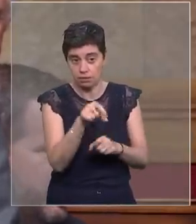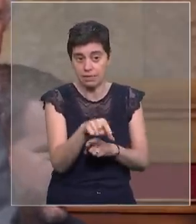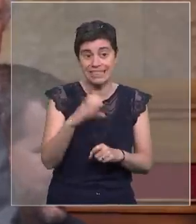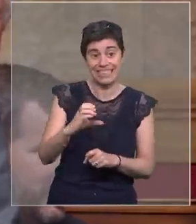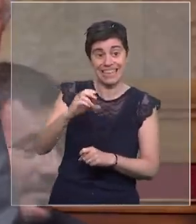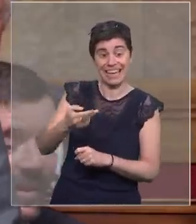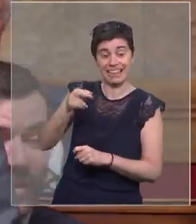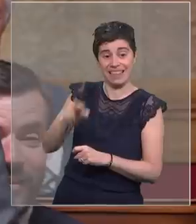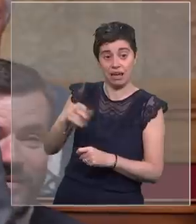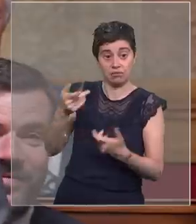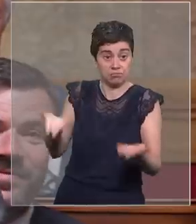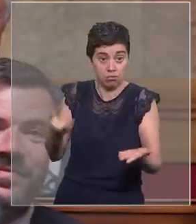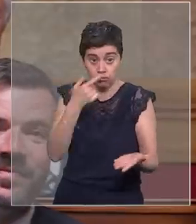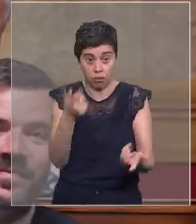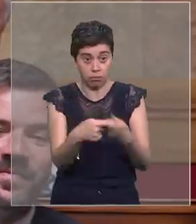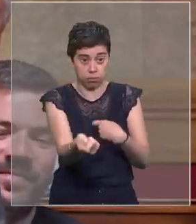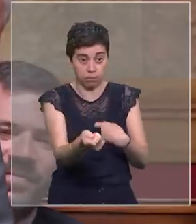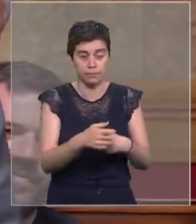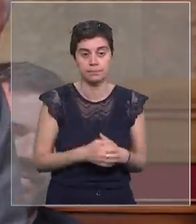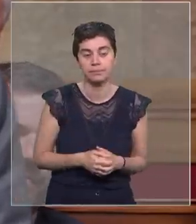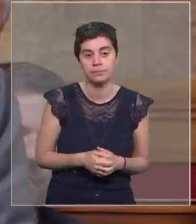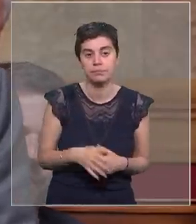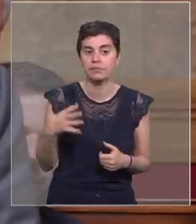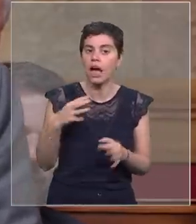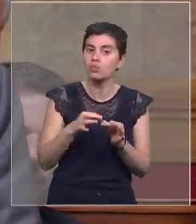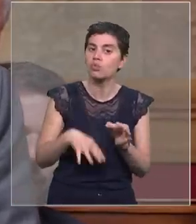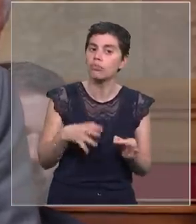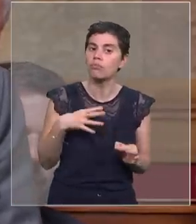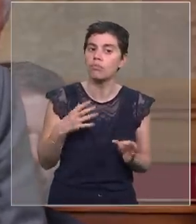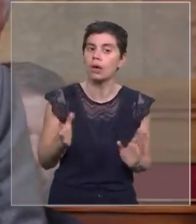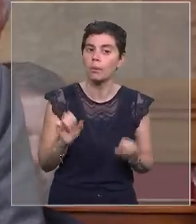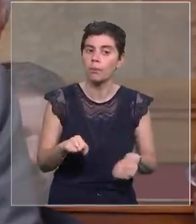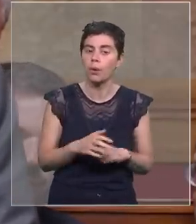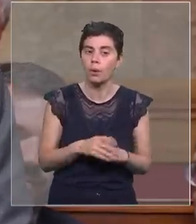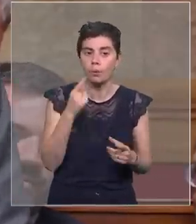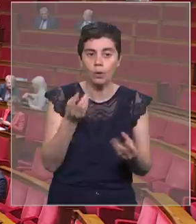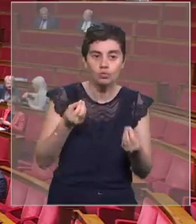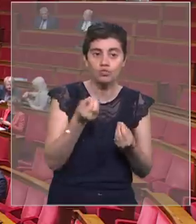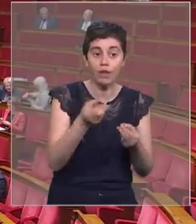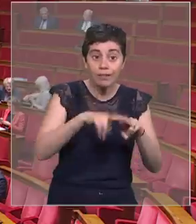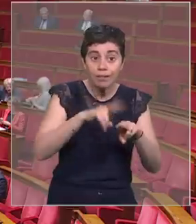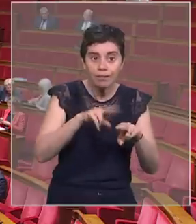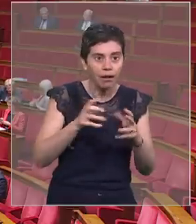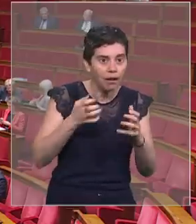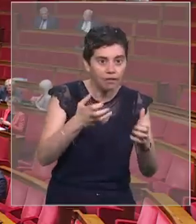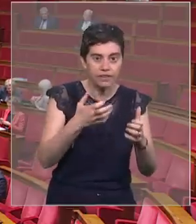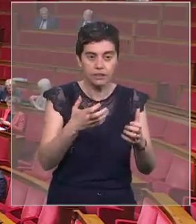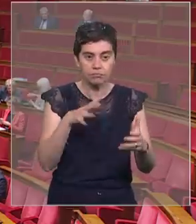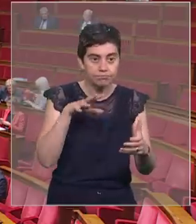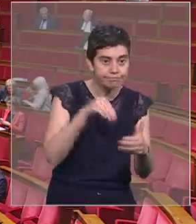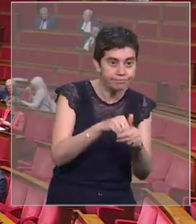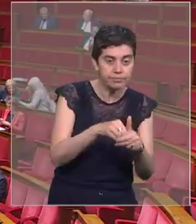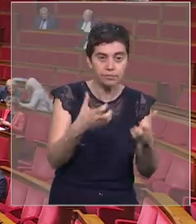CNR n'y répond en rien. Pourtant, des solutions existent pour déclencher cette envie de rénover, pour mieux coopérer avec